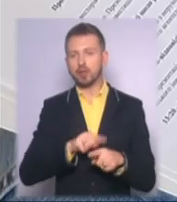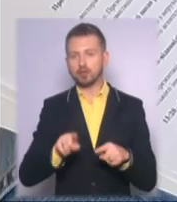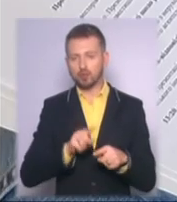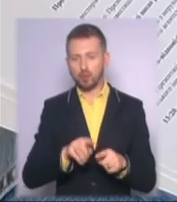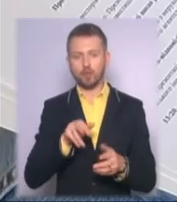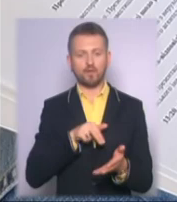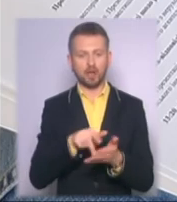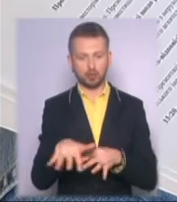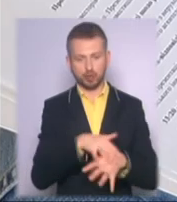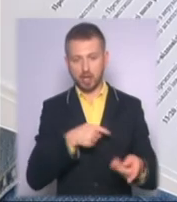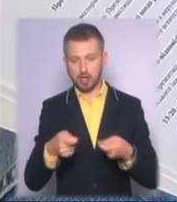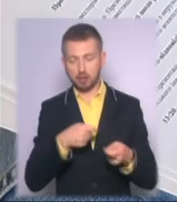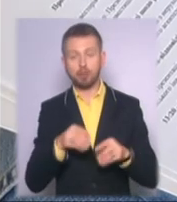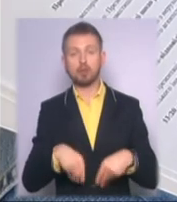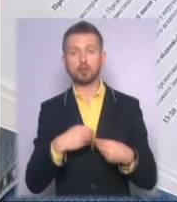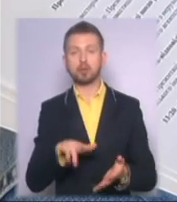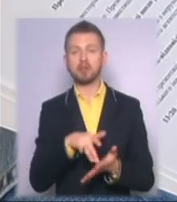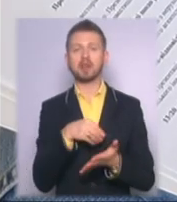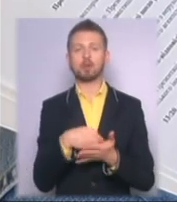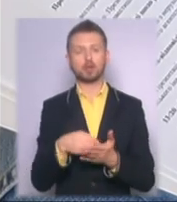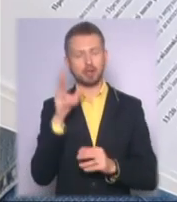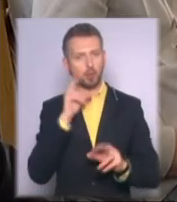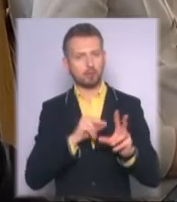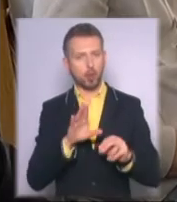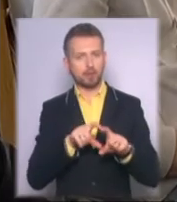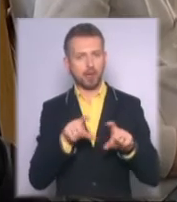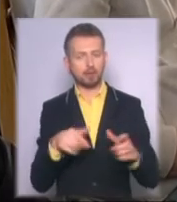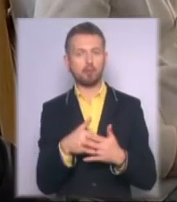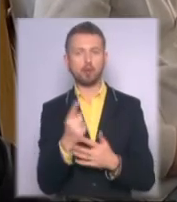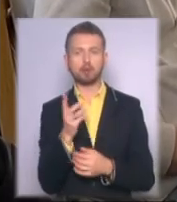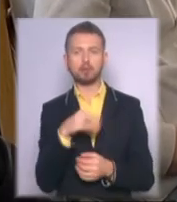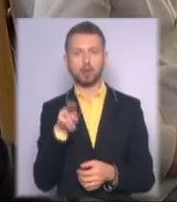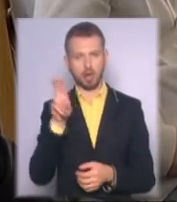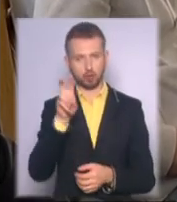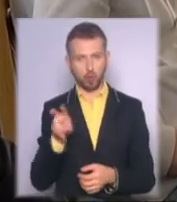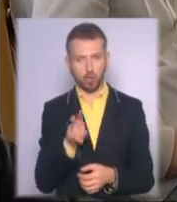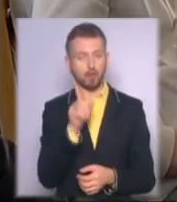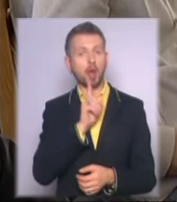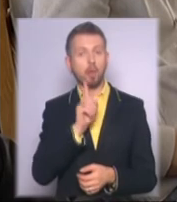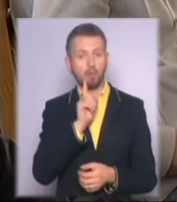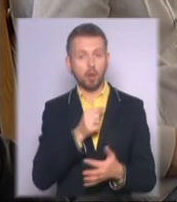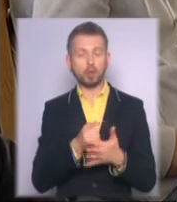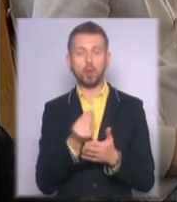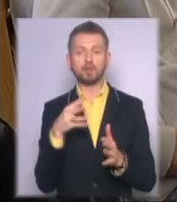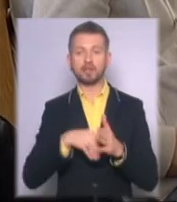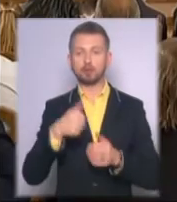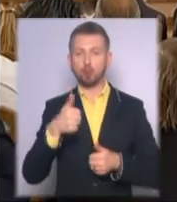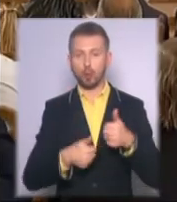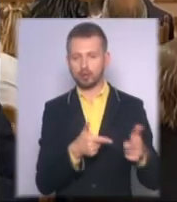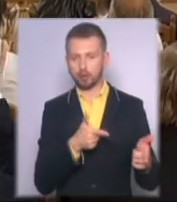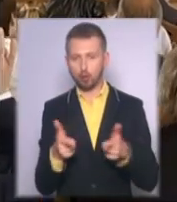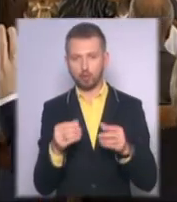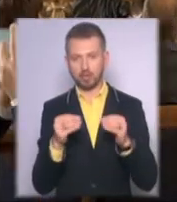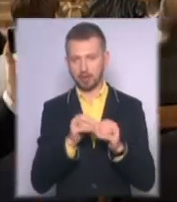на ринок і принесуть до міського бюджету, сподіваються в агентстві, близько мільярда доларів. Поки ж до інвестиційного конкурсу готові